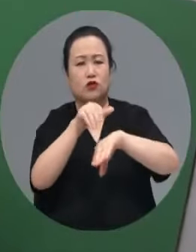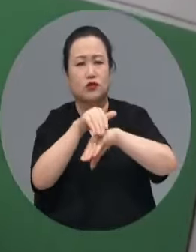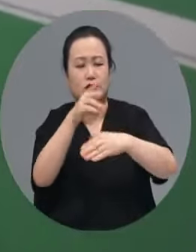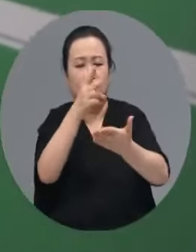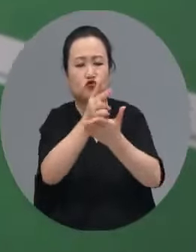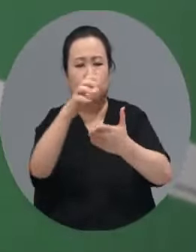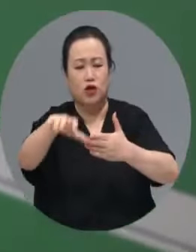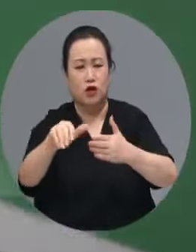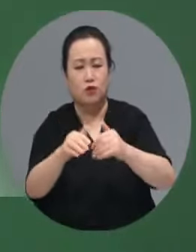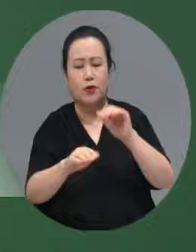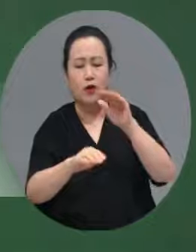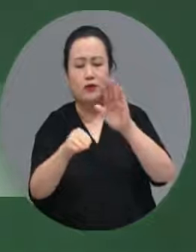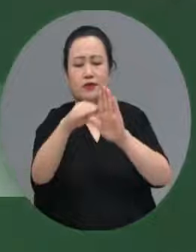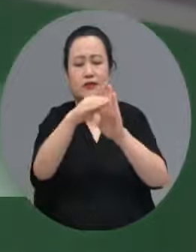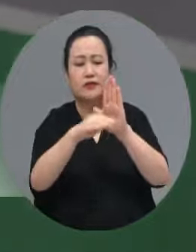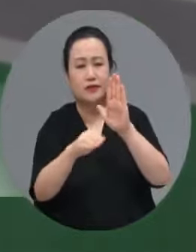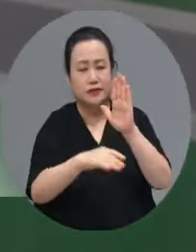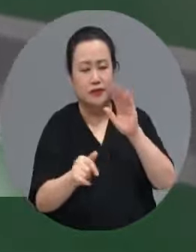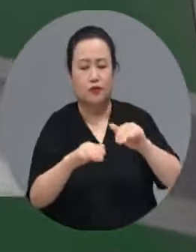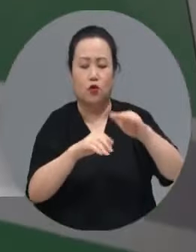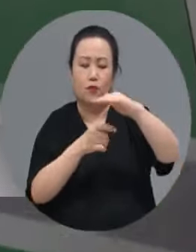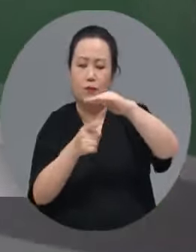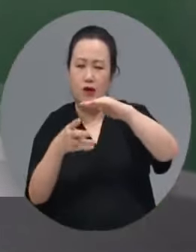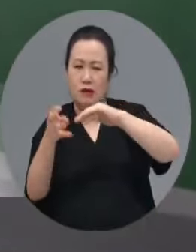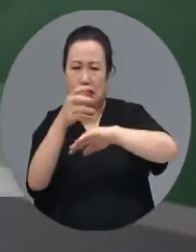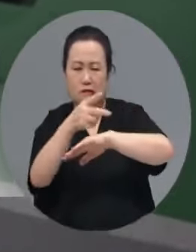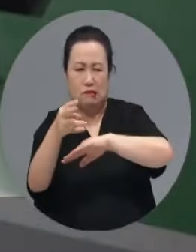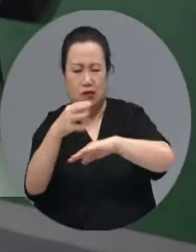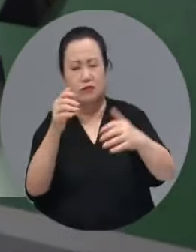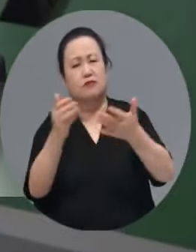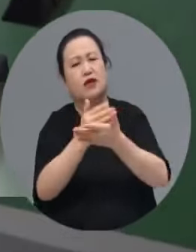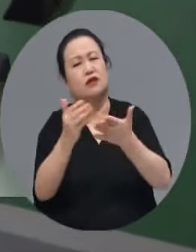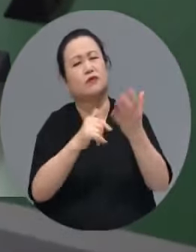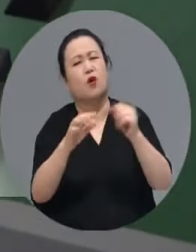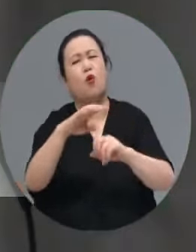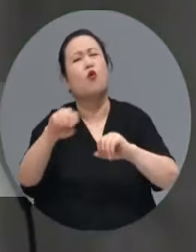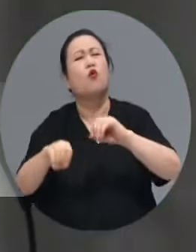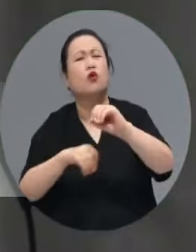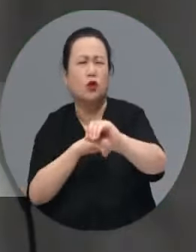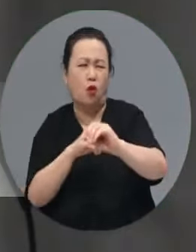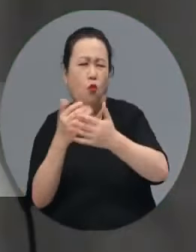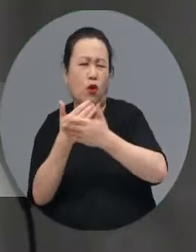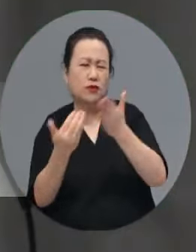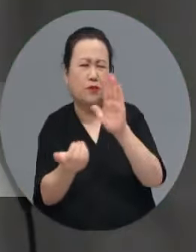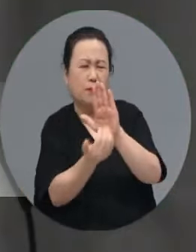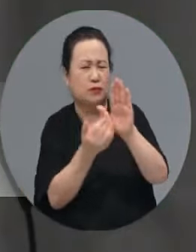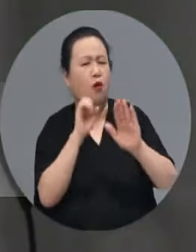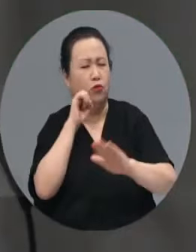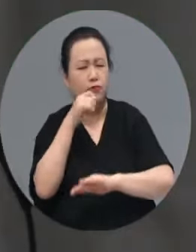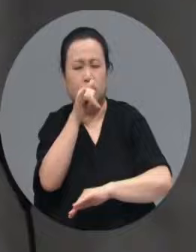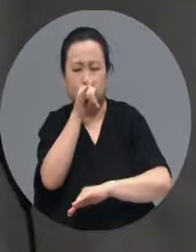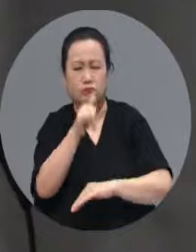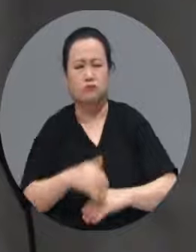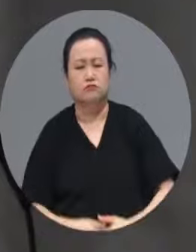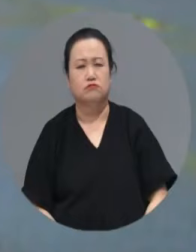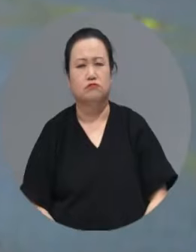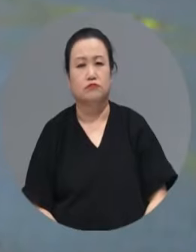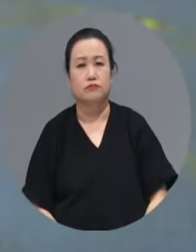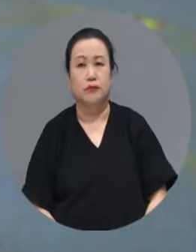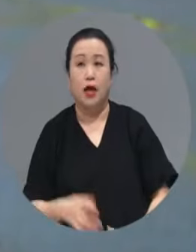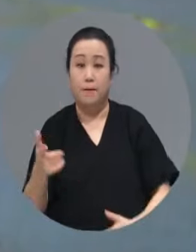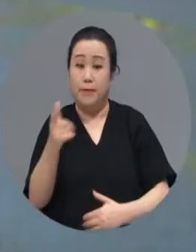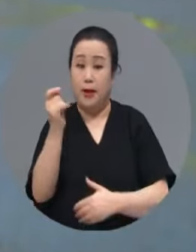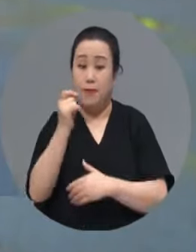주차 구역을 층별 구역별로 분산하겠다는 계획도 오히려 화재 대응력을 떨어뜨린다는 지적이 나옵니다.